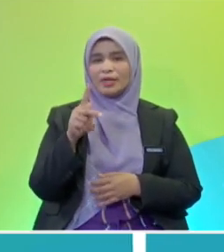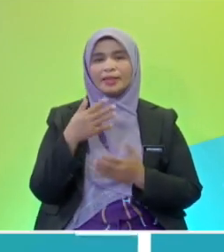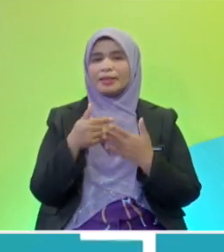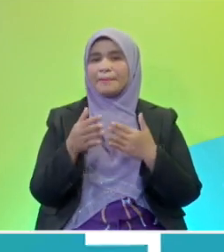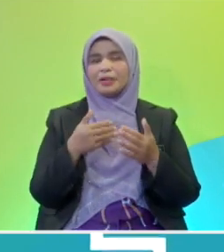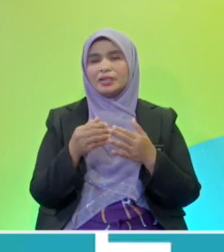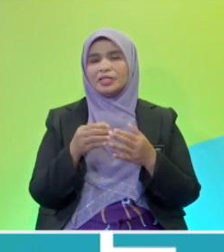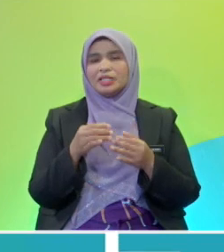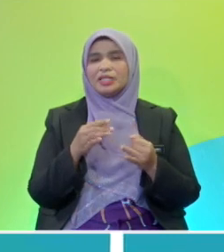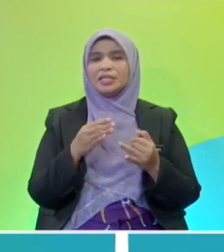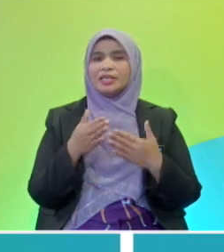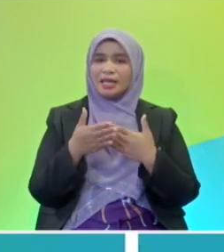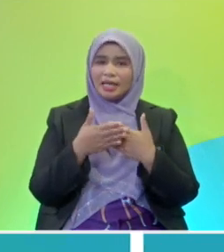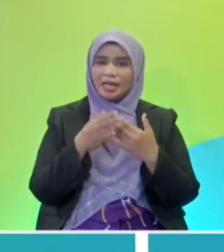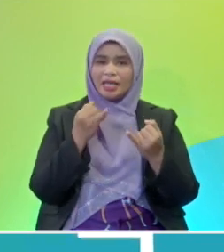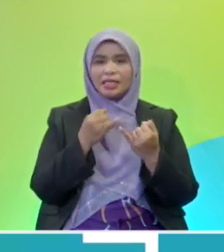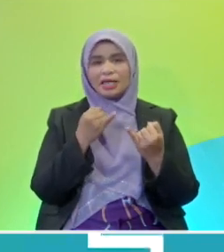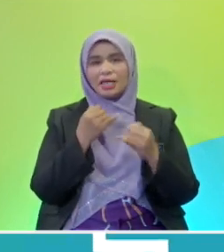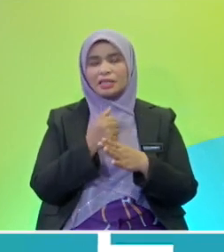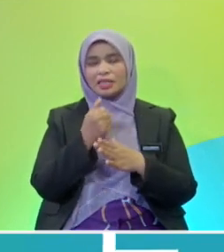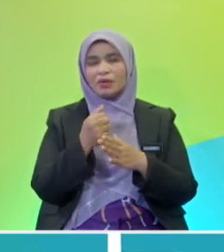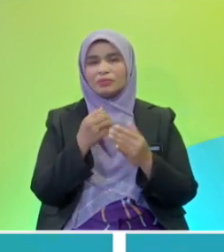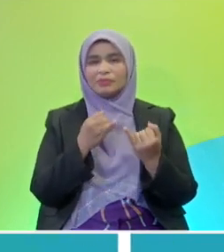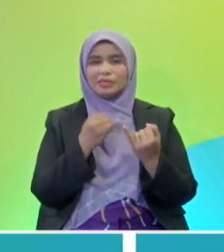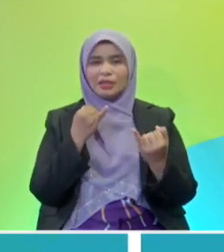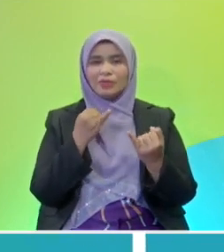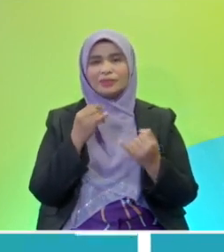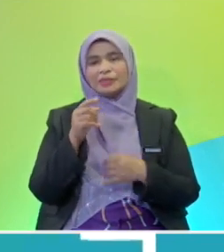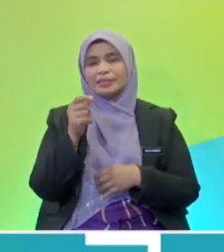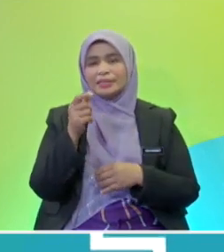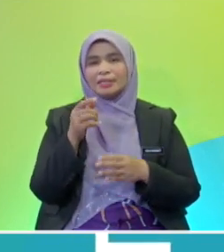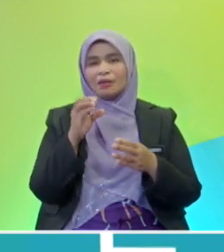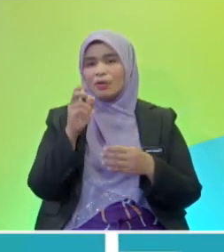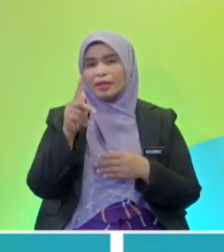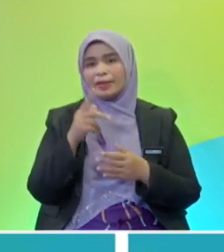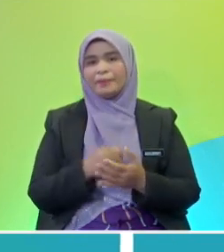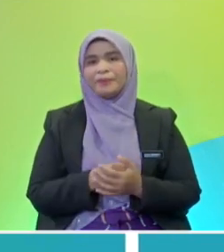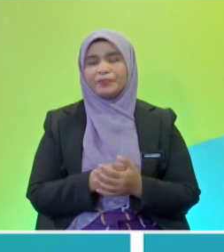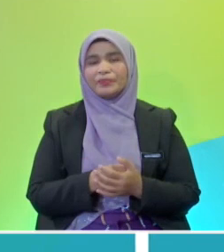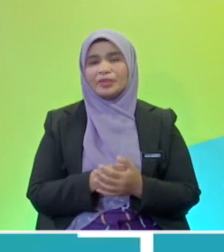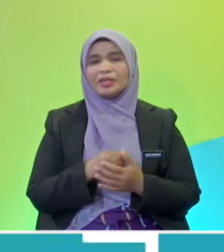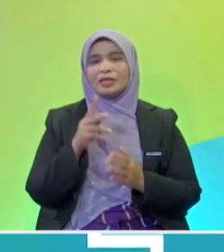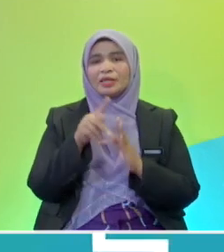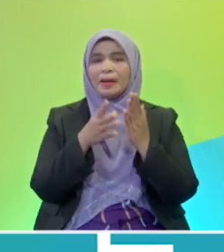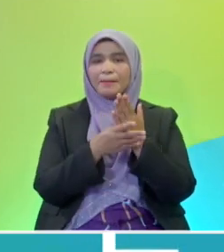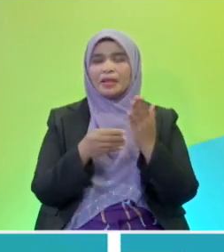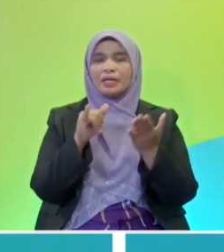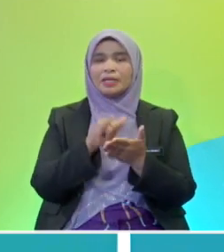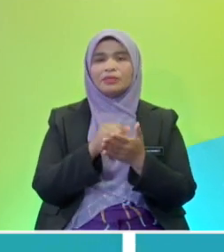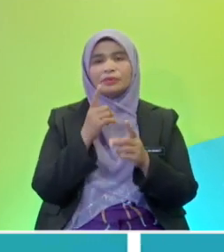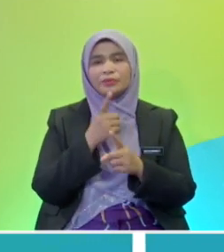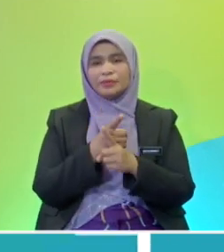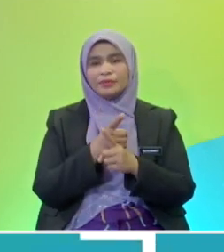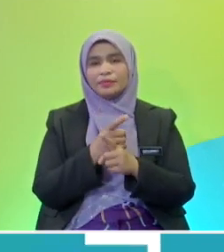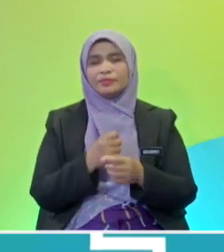okey maknanya Mira buat tu okey jahitan mata jahitannya ialah ke depan lepas tu ke belakang kan kemahirannya betul okey jadi betullah